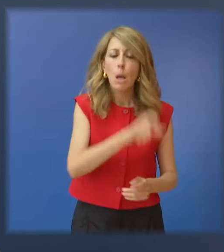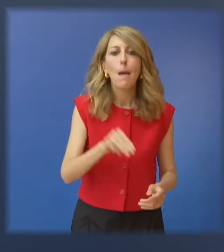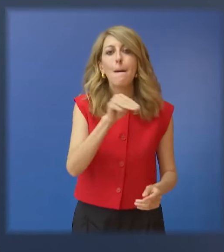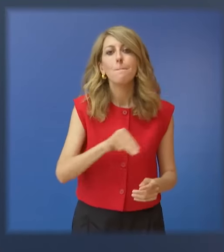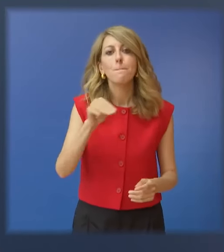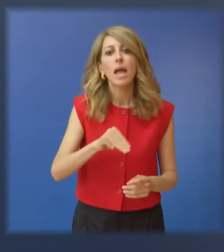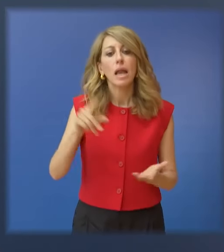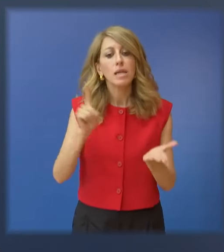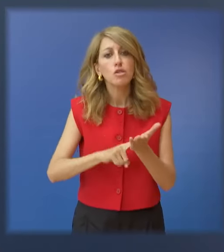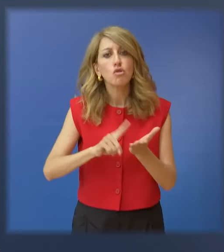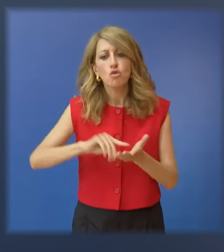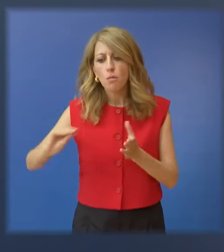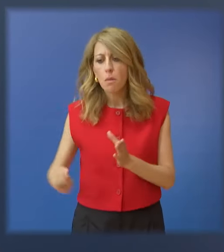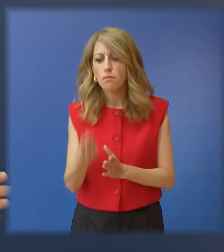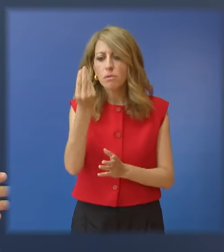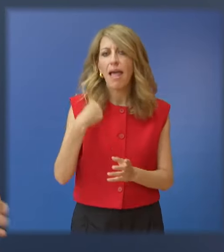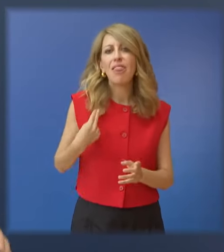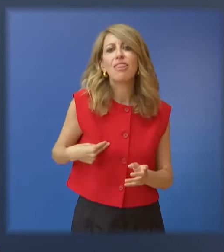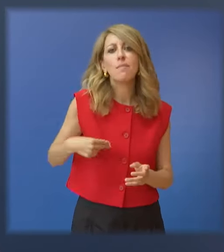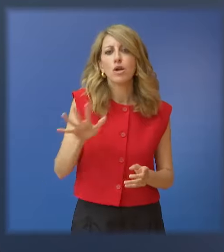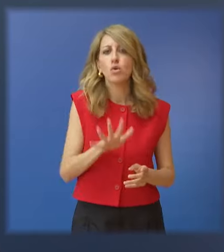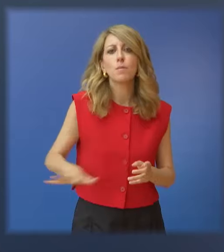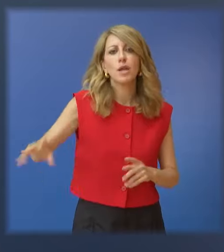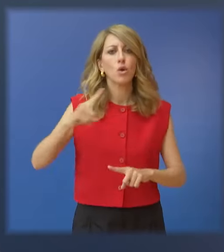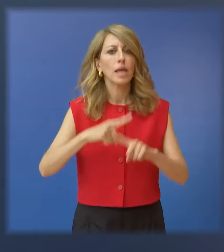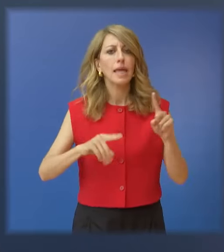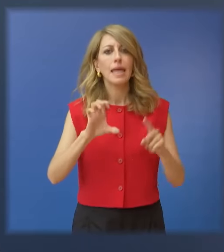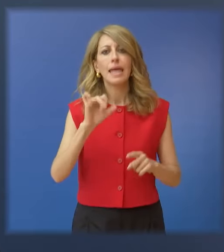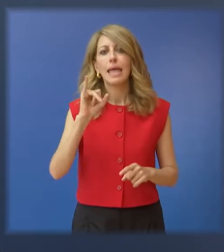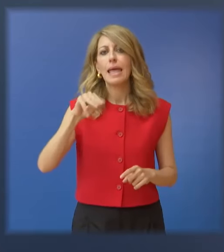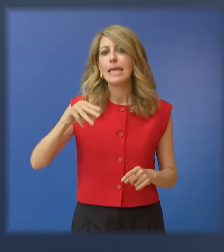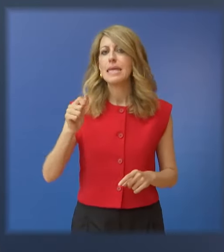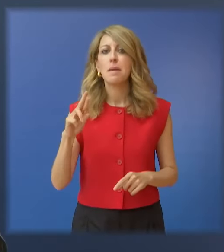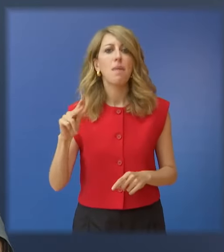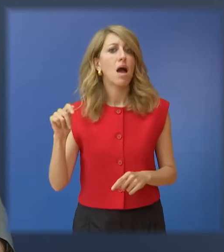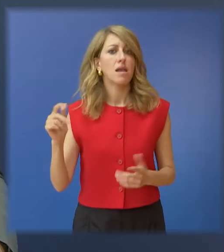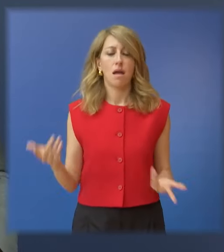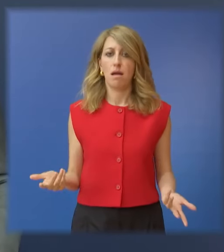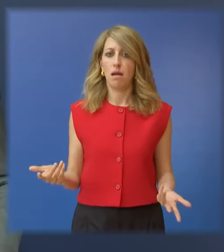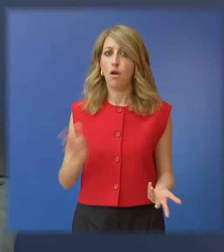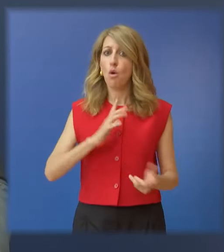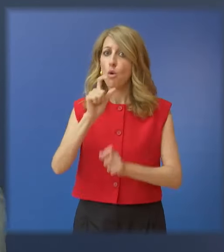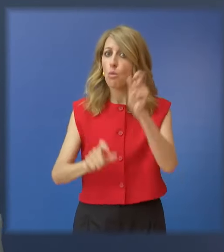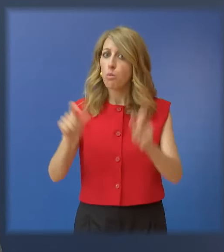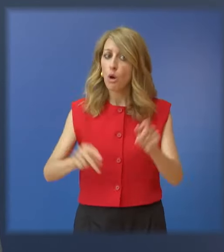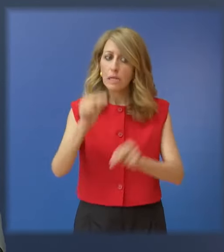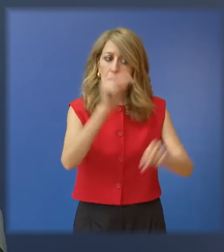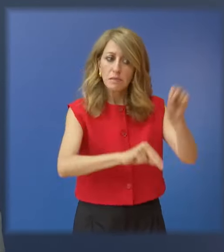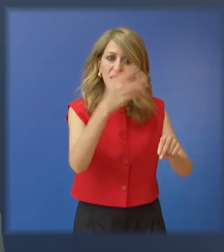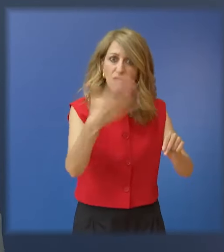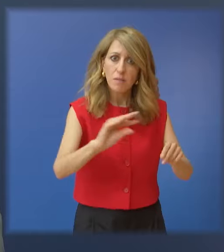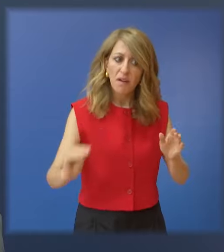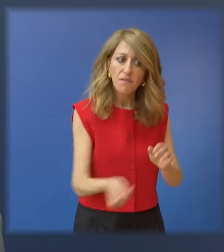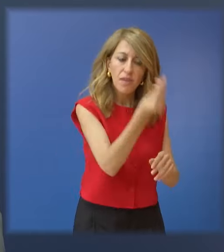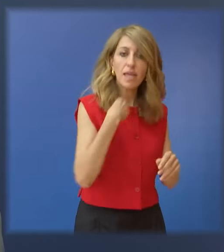ορκίστηκε ε παρά την ετοιμηγορία των δημοτών που τον εξέλεξαν είναι πλέον